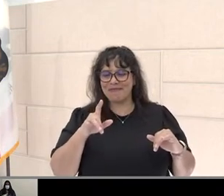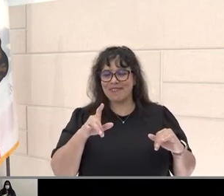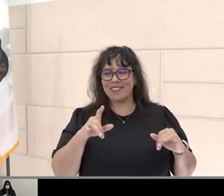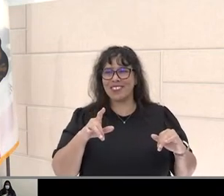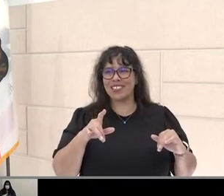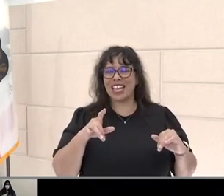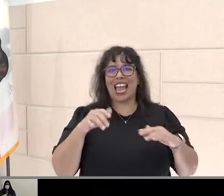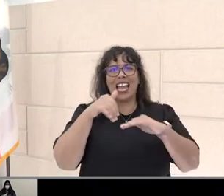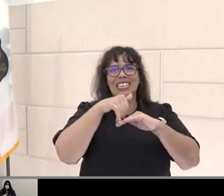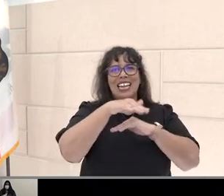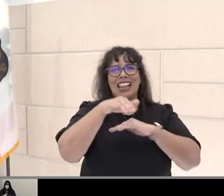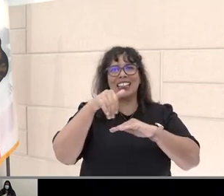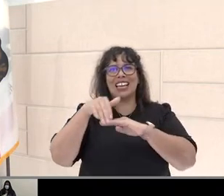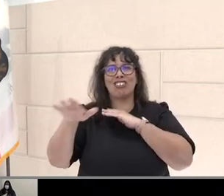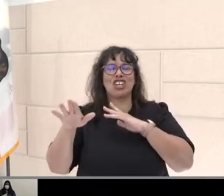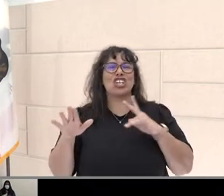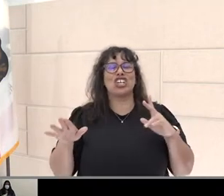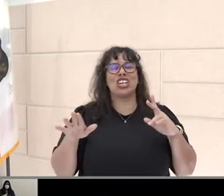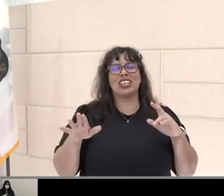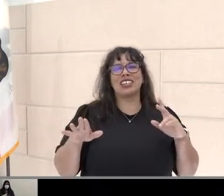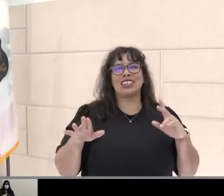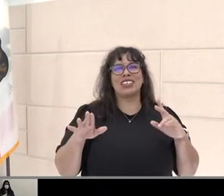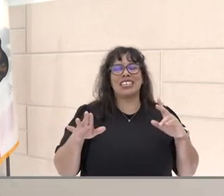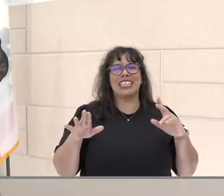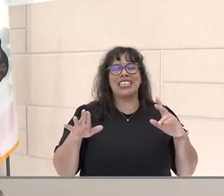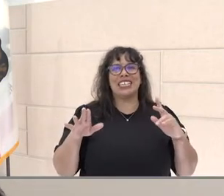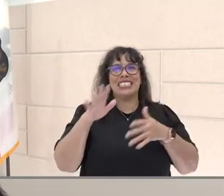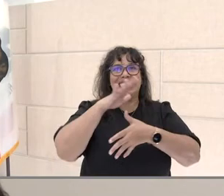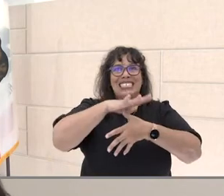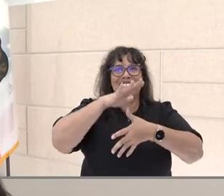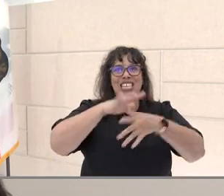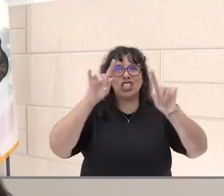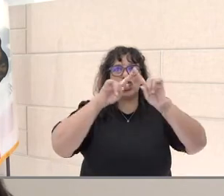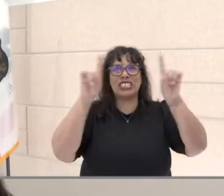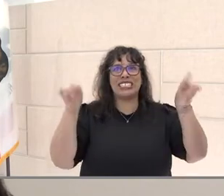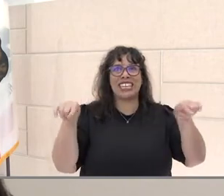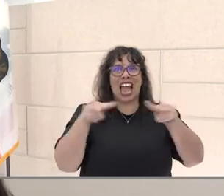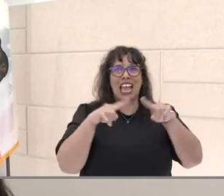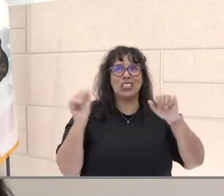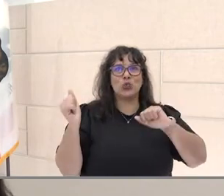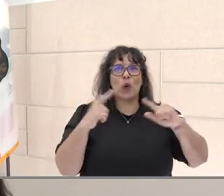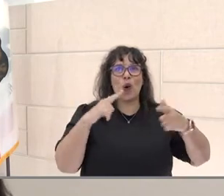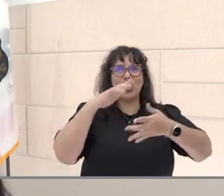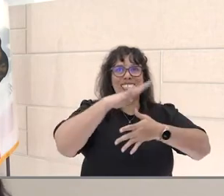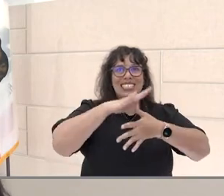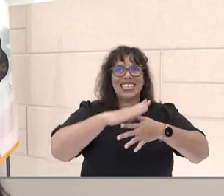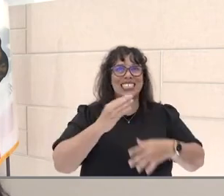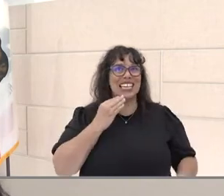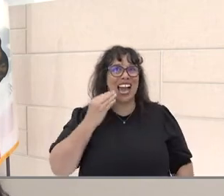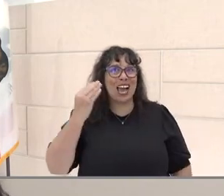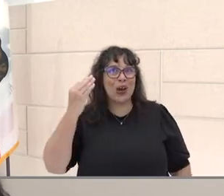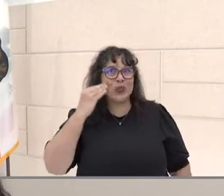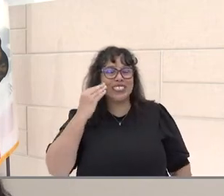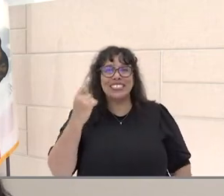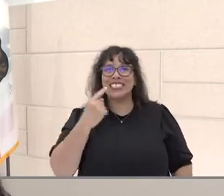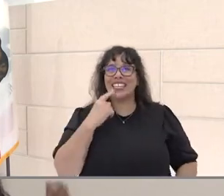หายยื่นเคยท่าครูบังเรียนบานเตอร์ปินเนตซะเรียนถนัดที่ดับปีดอปเต้